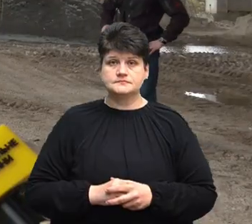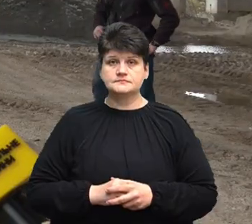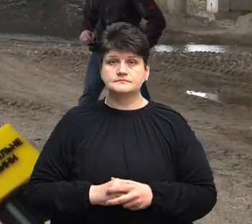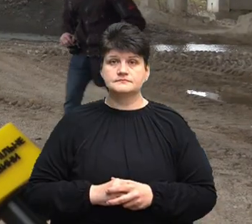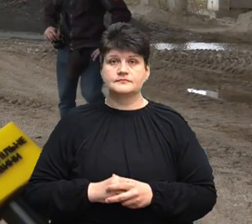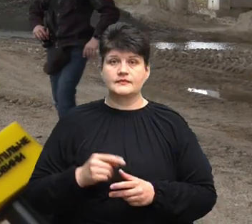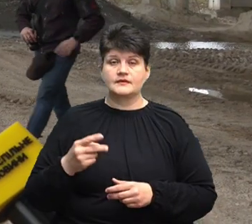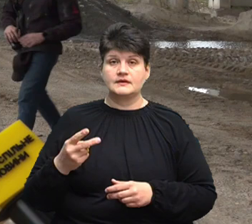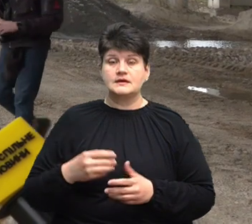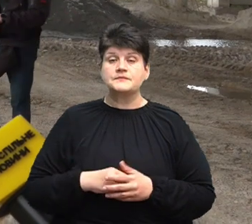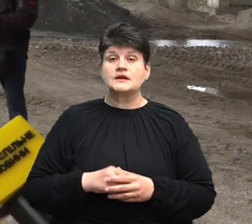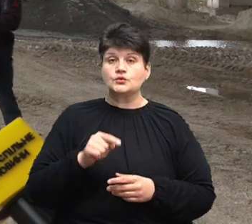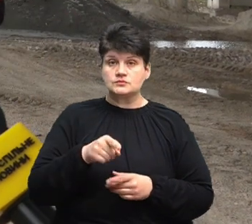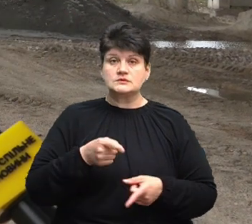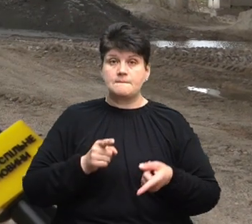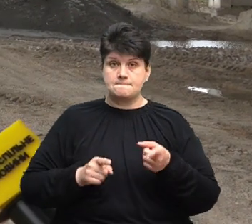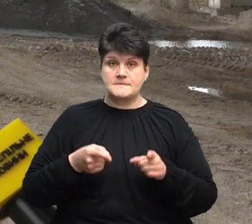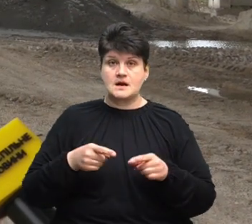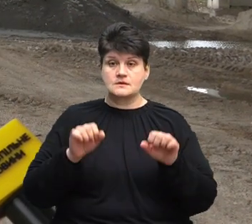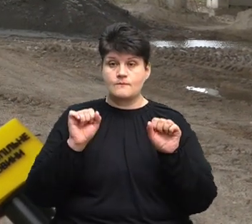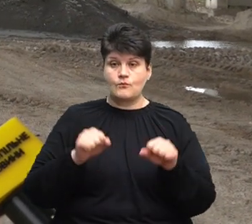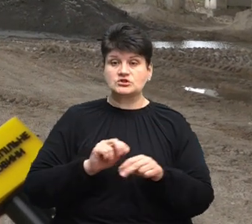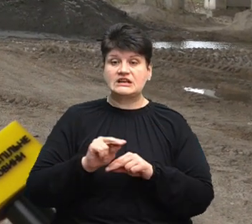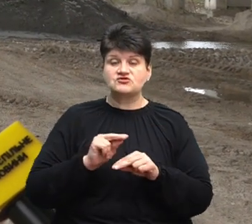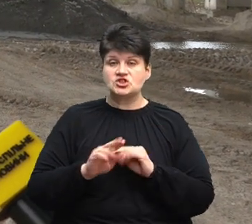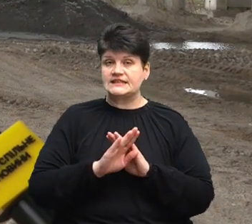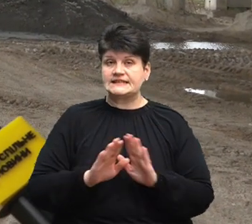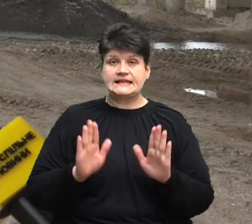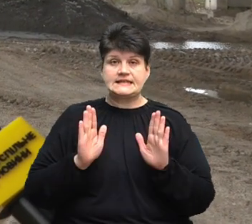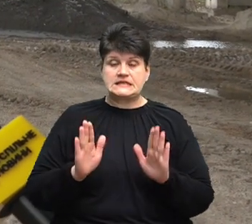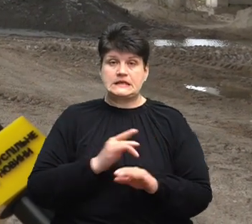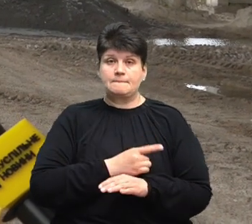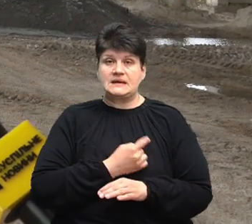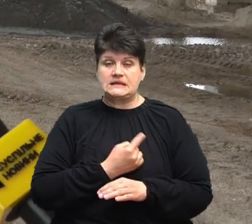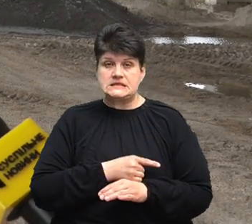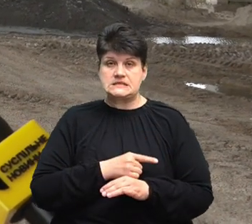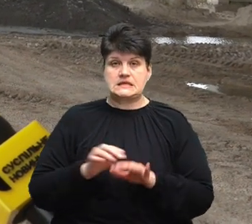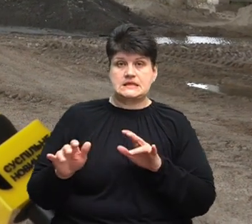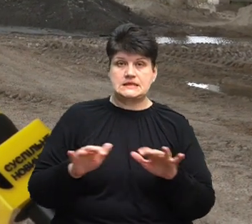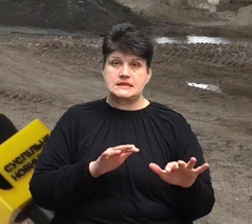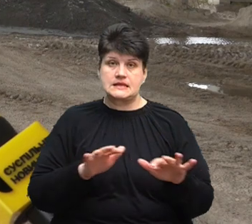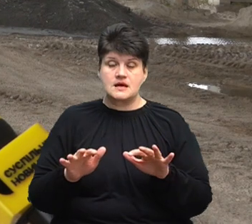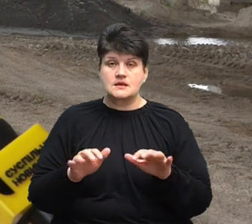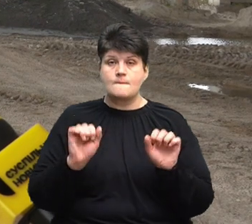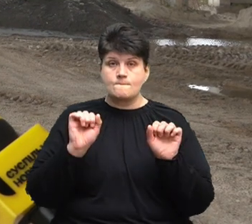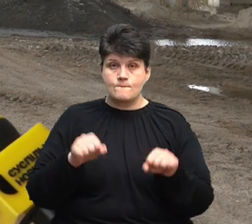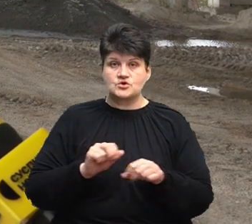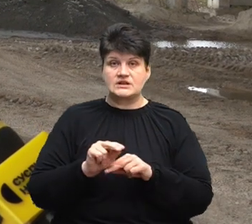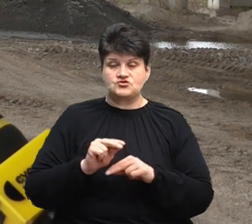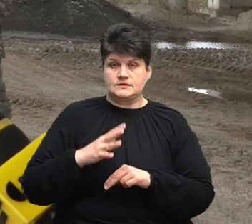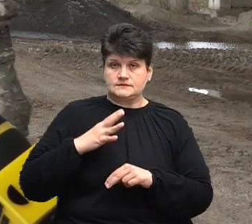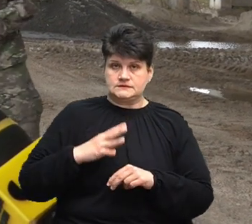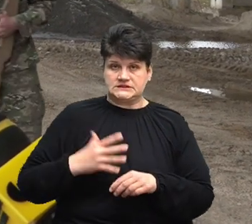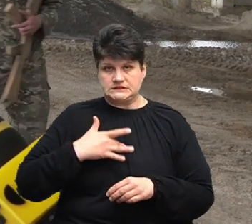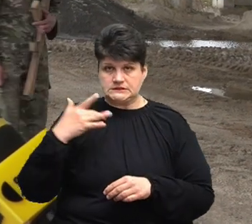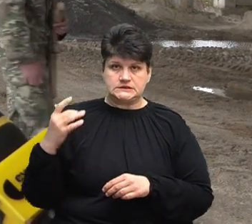Тут справді зможуть навчити не тільки медицині і тактиці, можуть навчити витримці, дисципліні, що